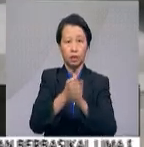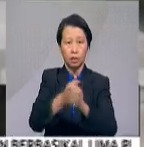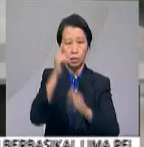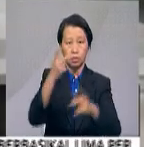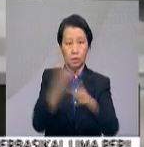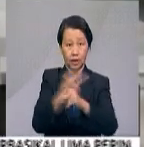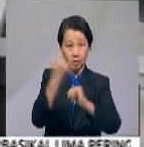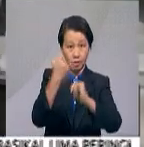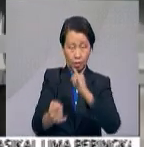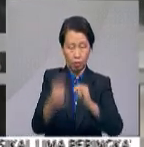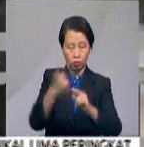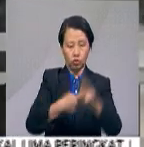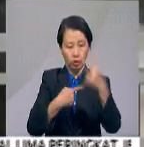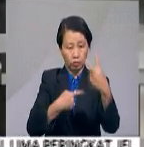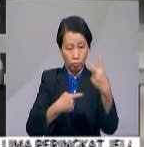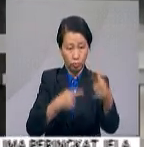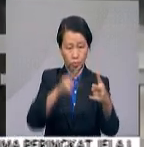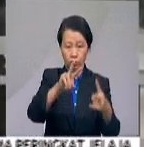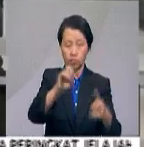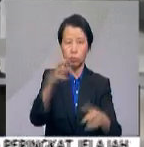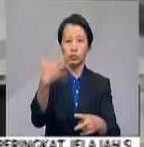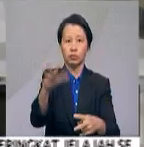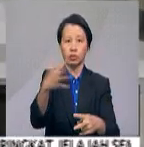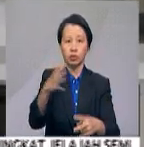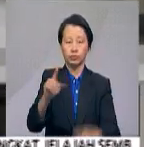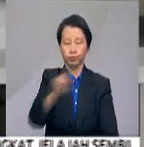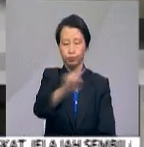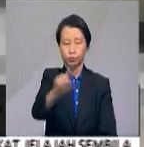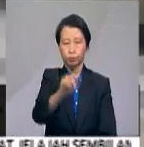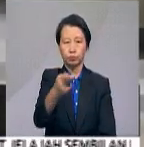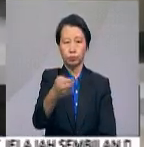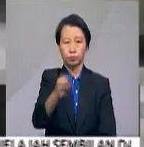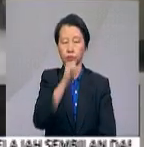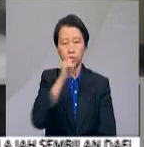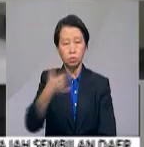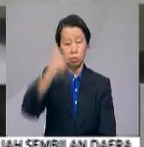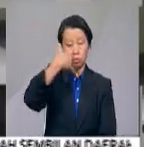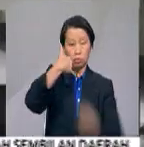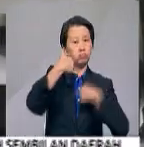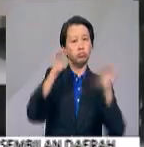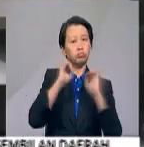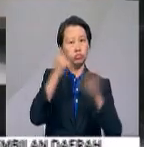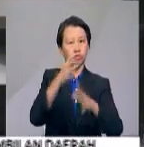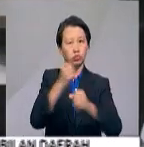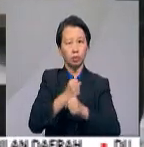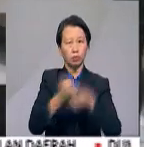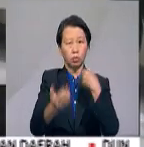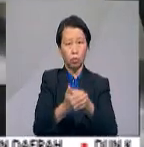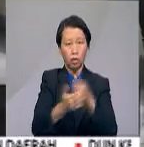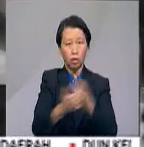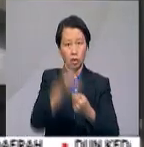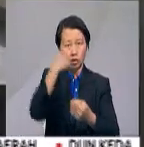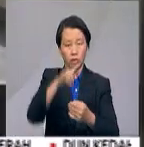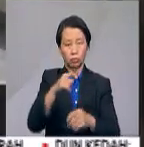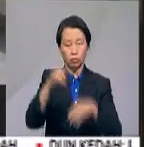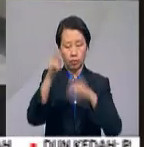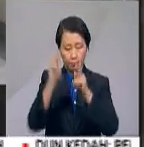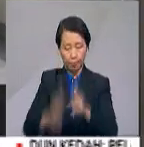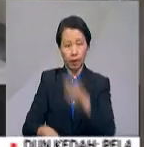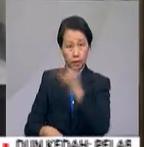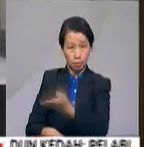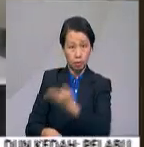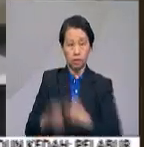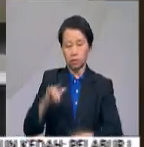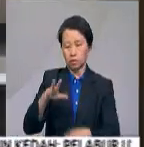kali terakhir pada bulan Disember 2015, Zahid tidak lagi menghubunginya untuk mendapatkan wang bagi pihak tertuduh. Tan Sri